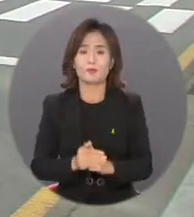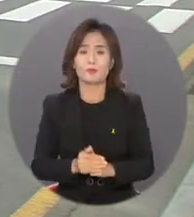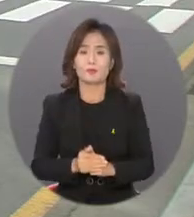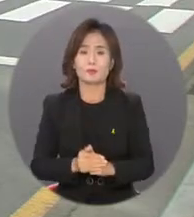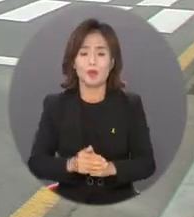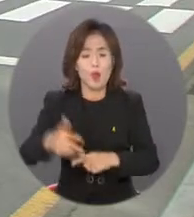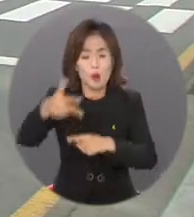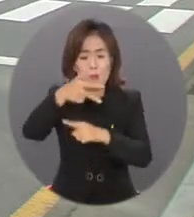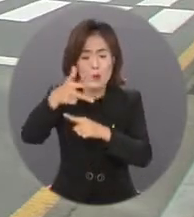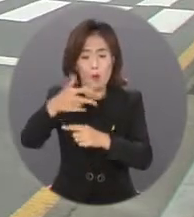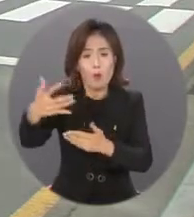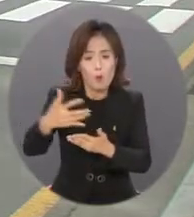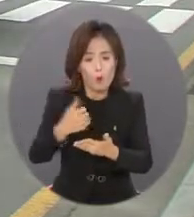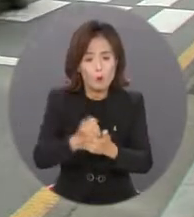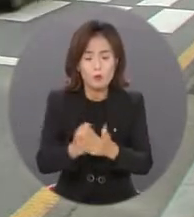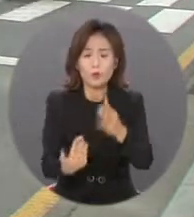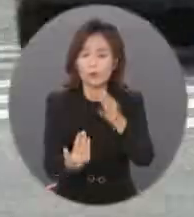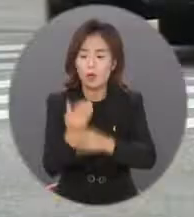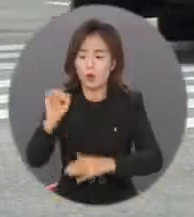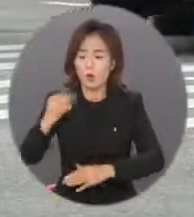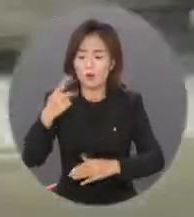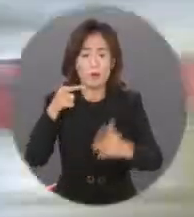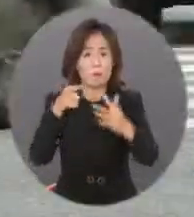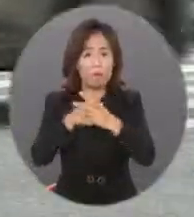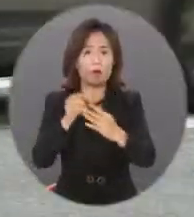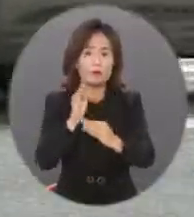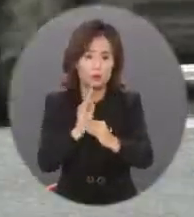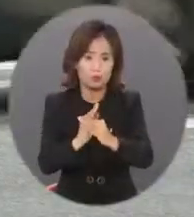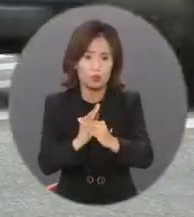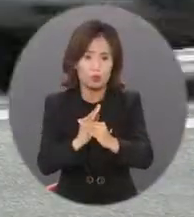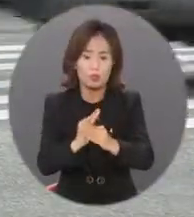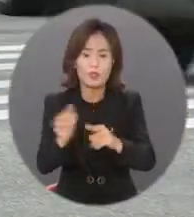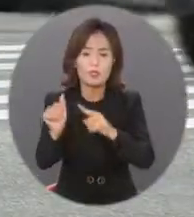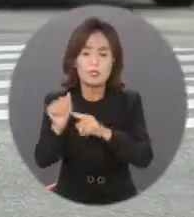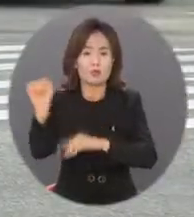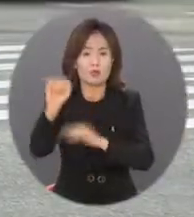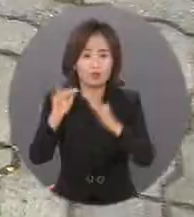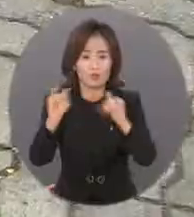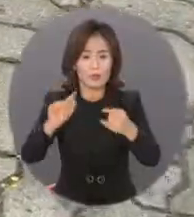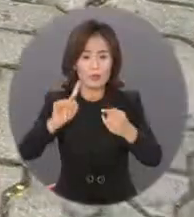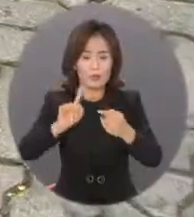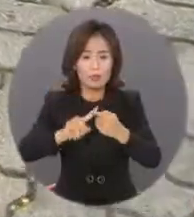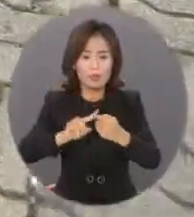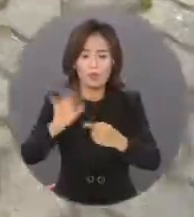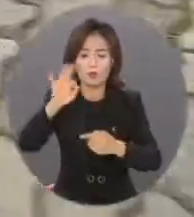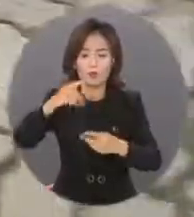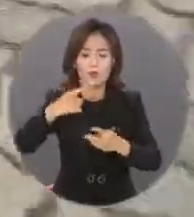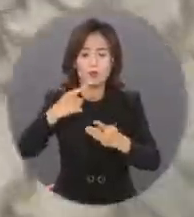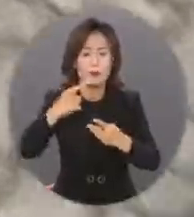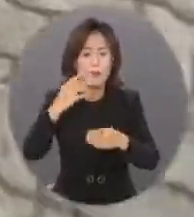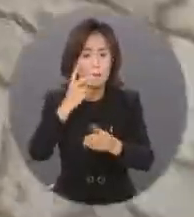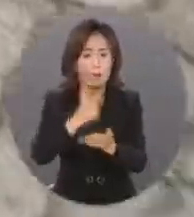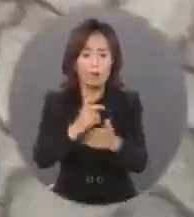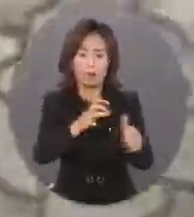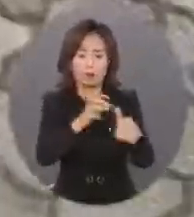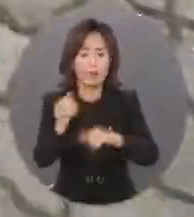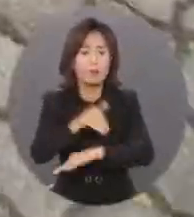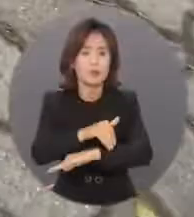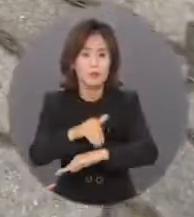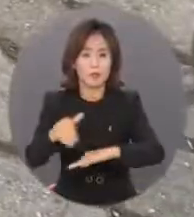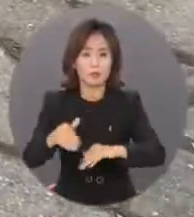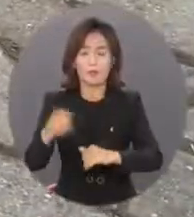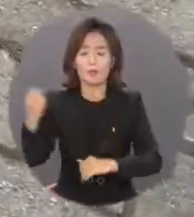블랙박스 영상을 확보해 사고경위를 파악하고 있는 경찰은 suv 운전자에 대해 윤창호 법을 적용하겠다는 방침입니다